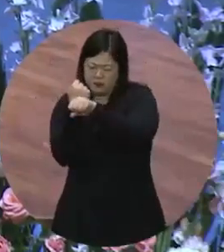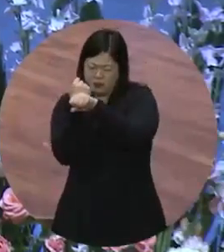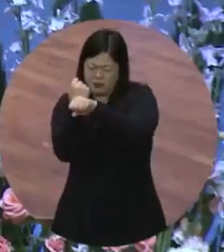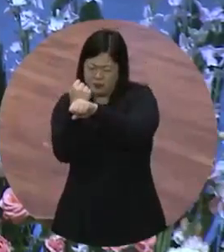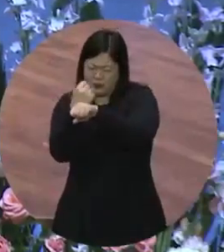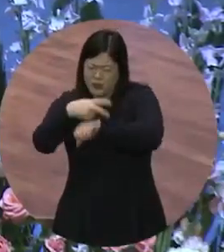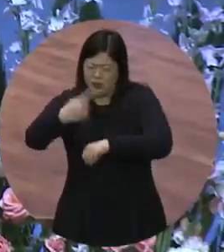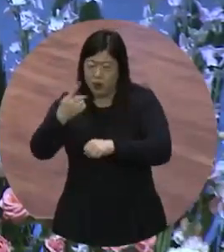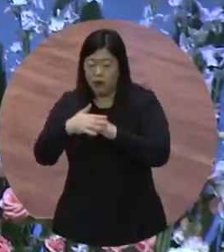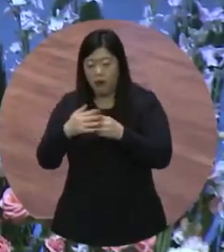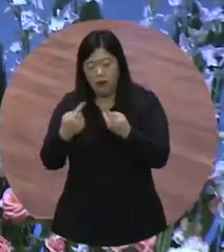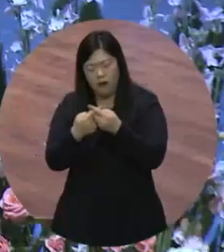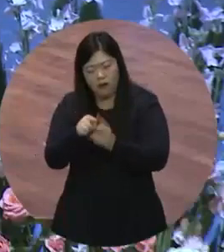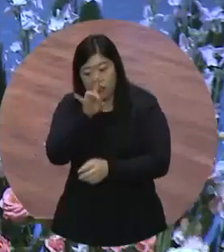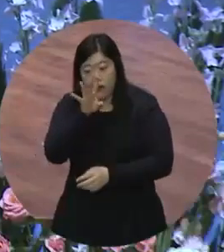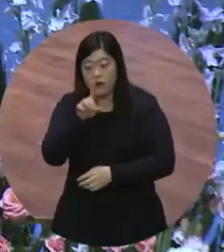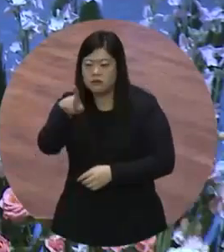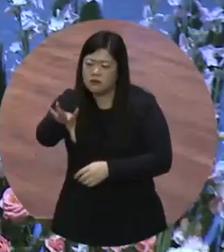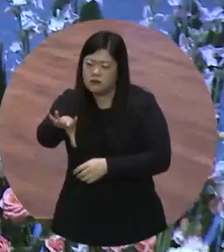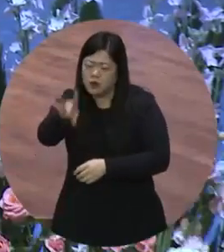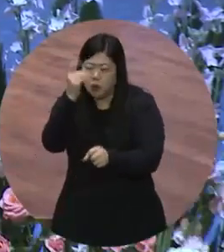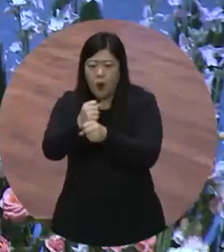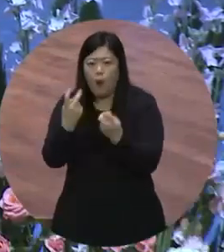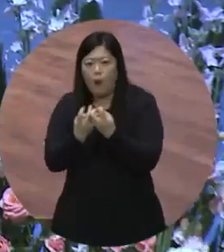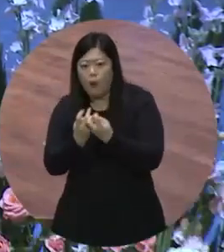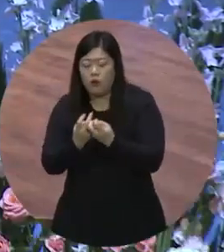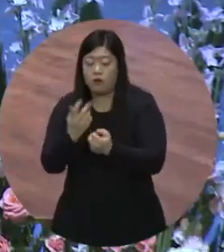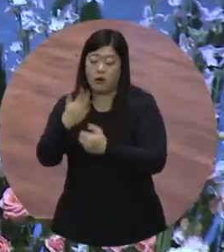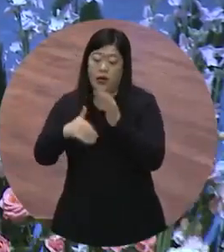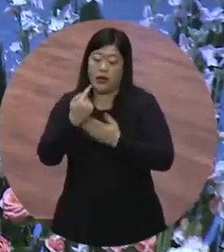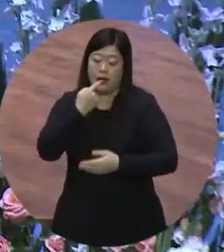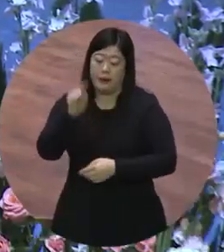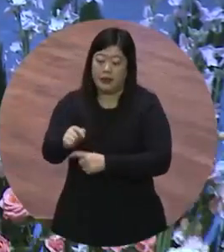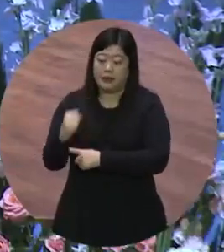말씀 하나로 창조하신 능력 있는 분이에요. 그런데